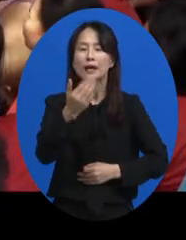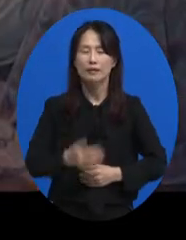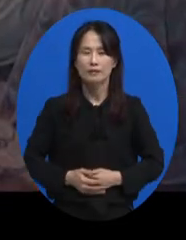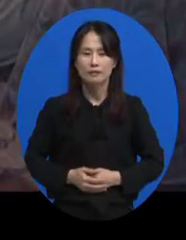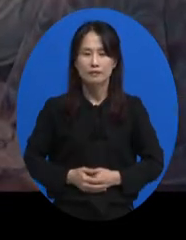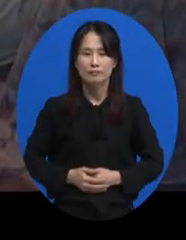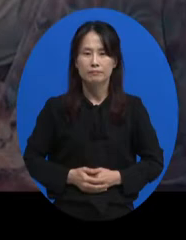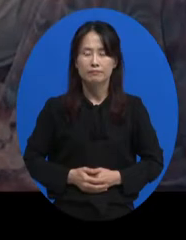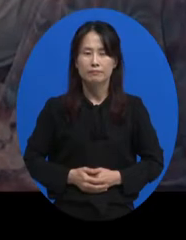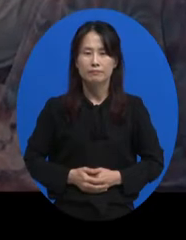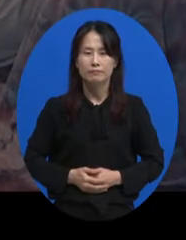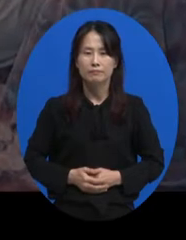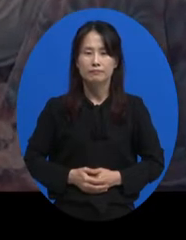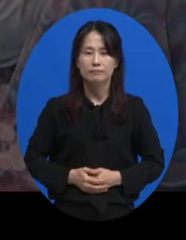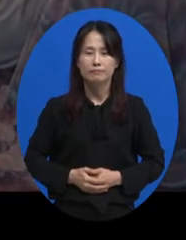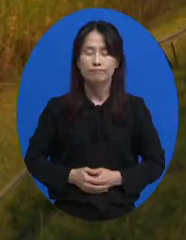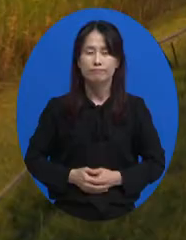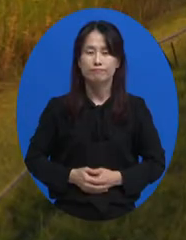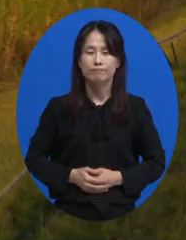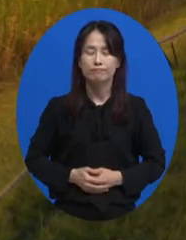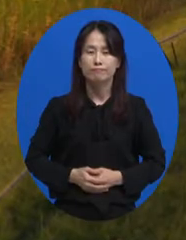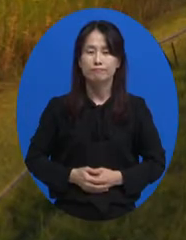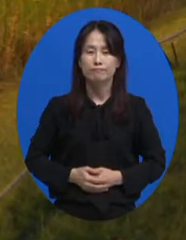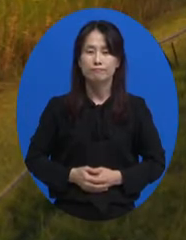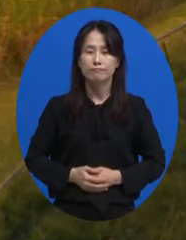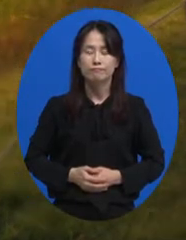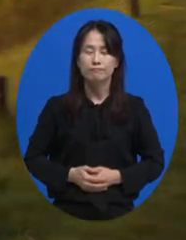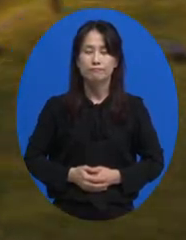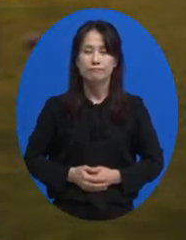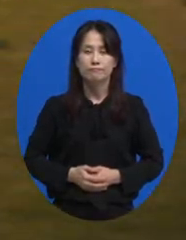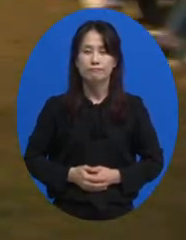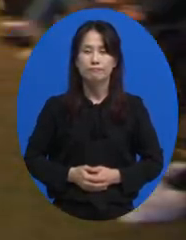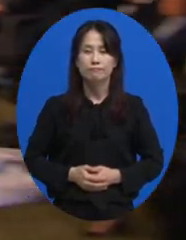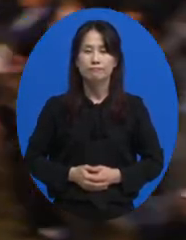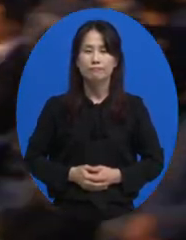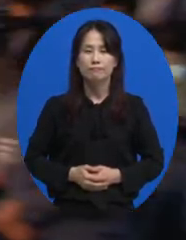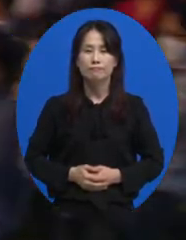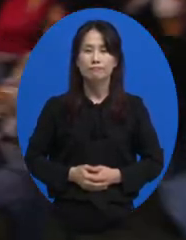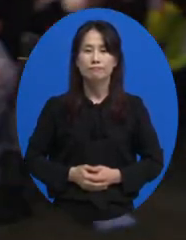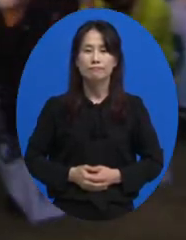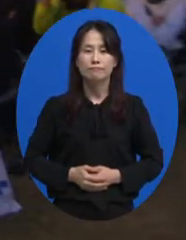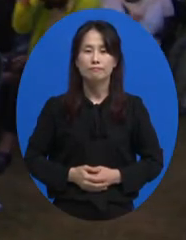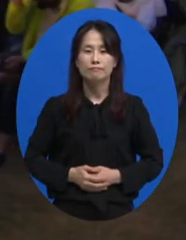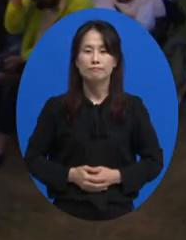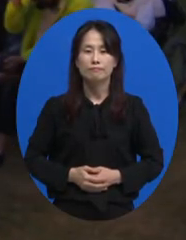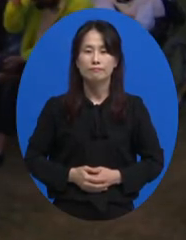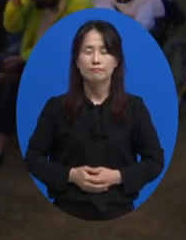작품을 온라인으로 만나볼 수 있습니다 경기주 TV 서문영입니다